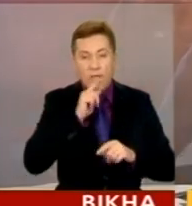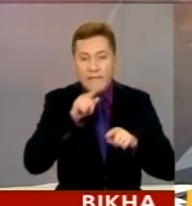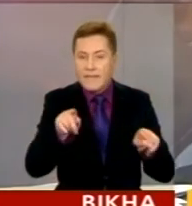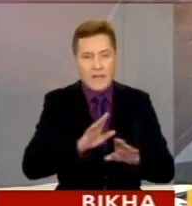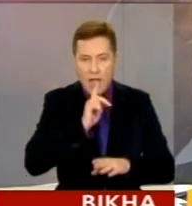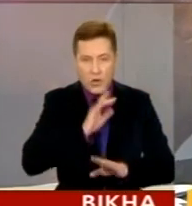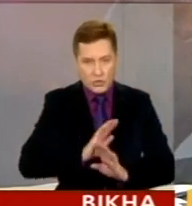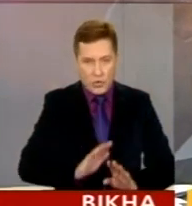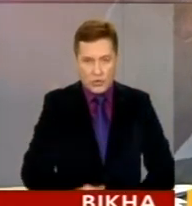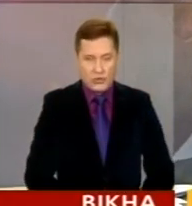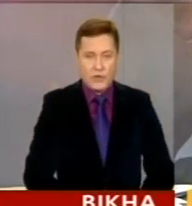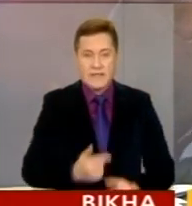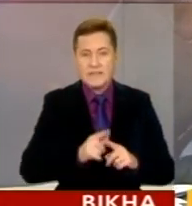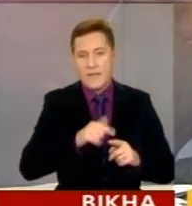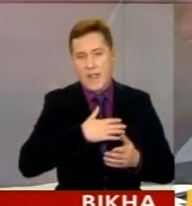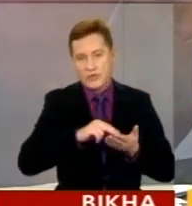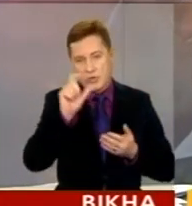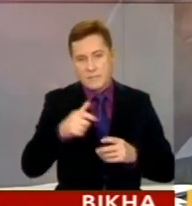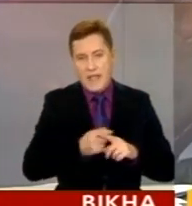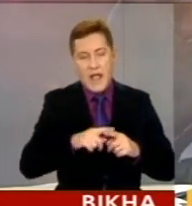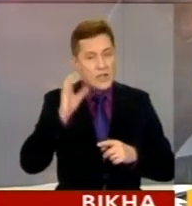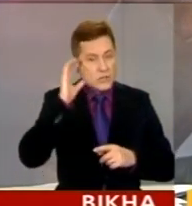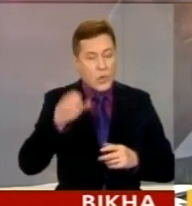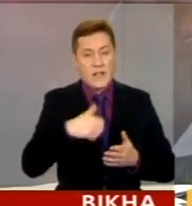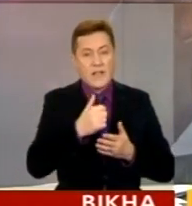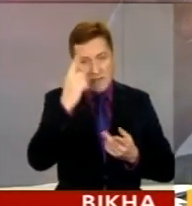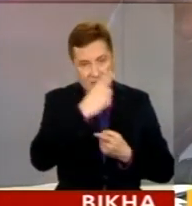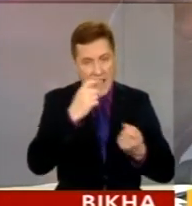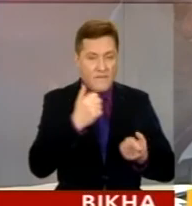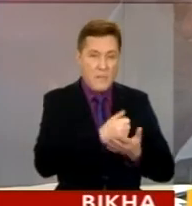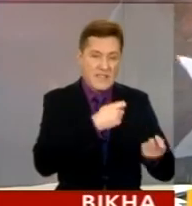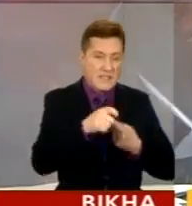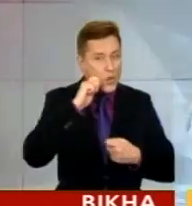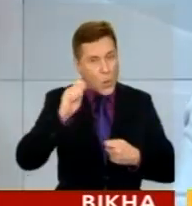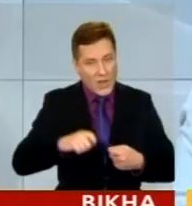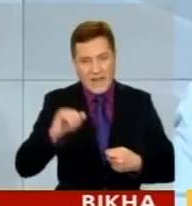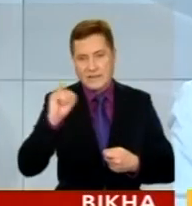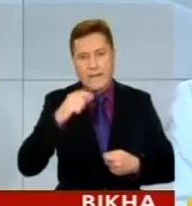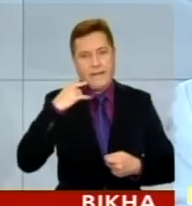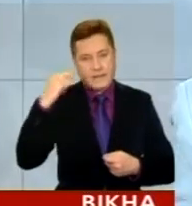Дякую, Женю. Це була Євгенія Токар, яка слухала заяви президентів України і Казахстану.